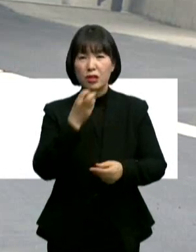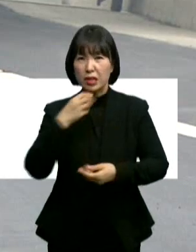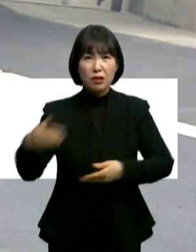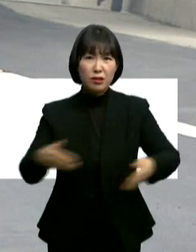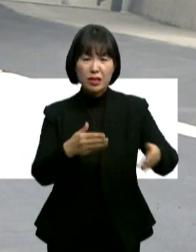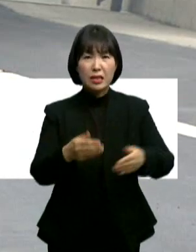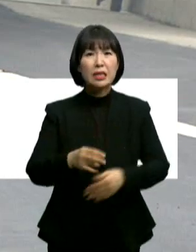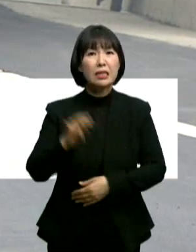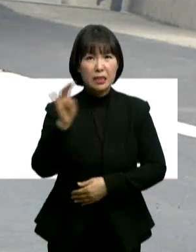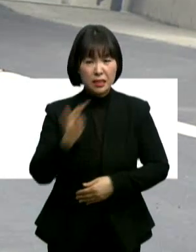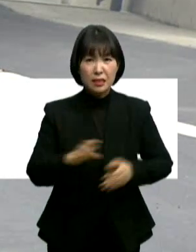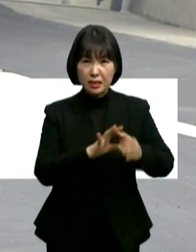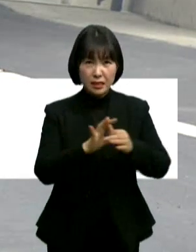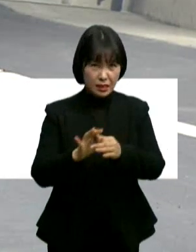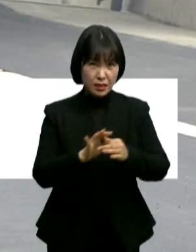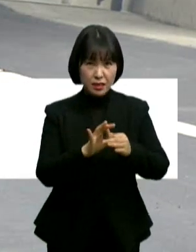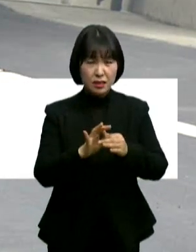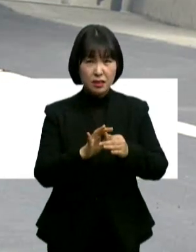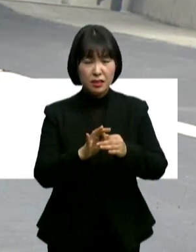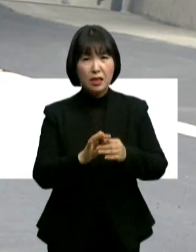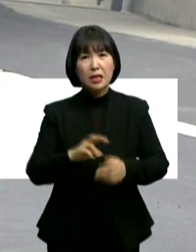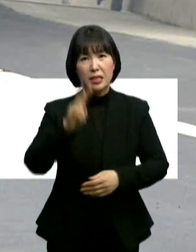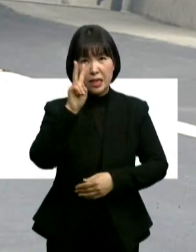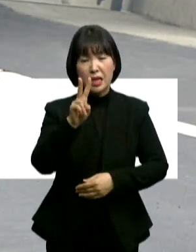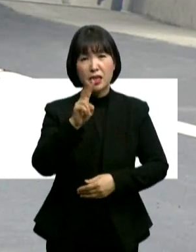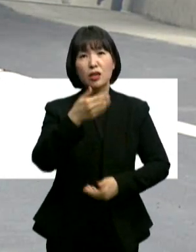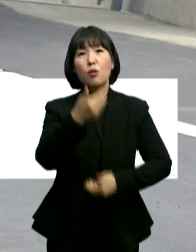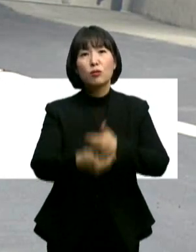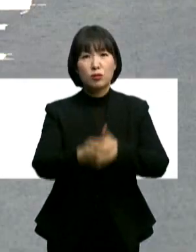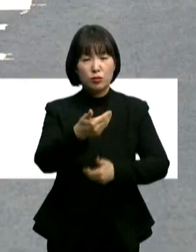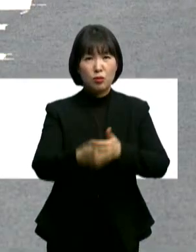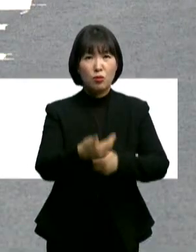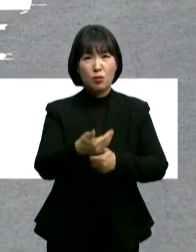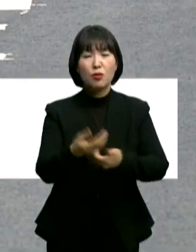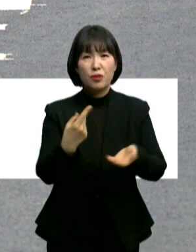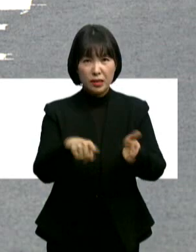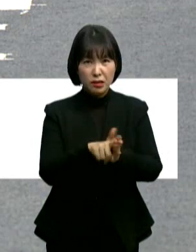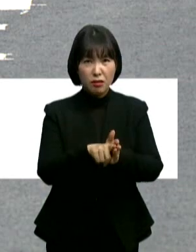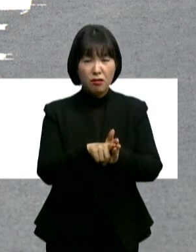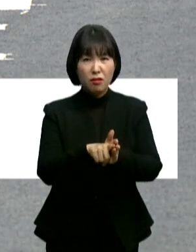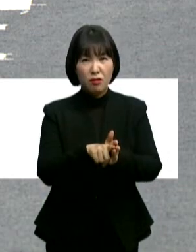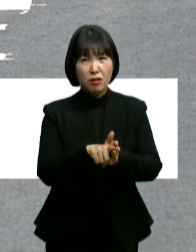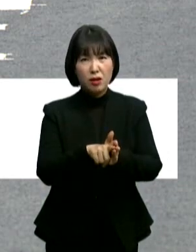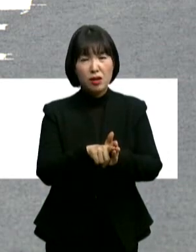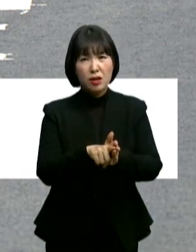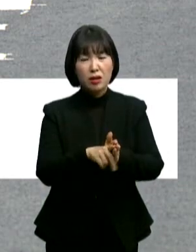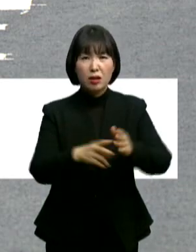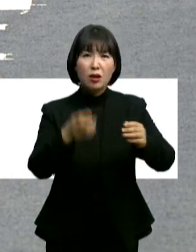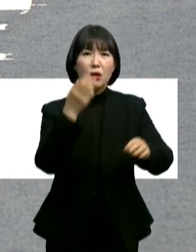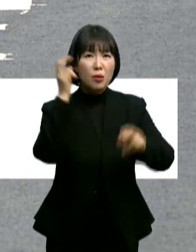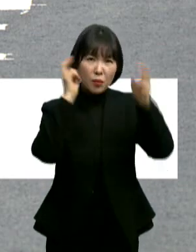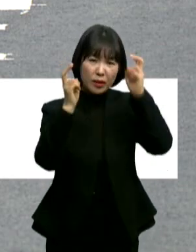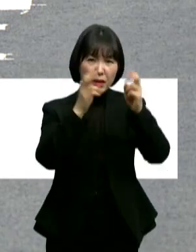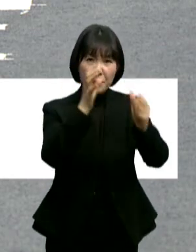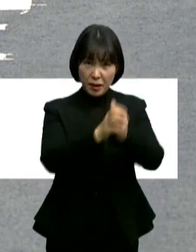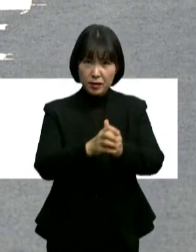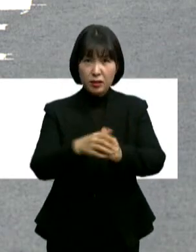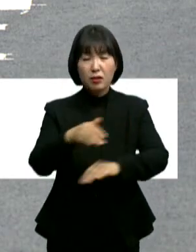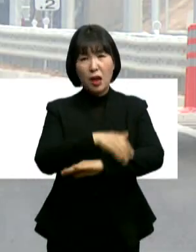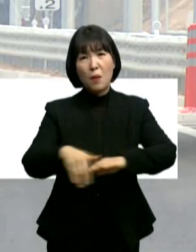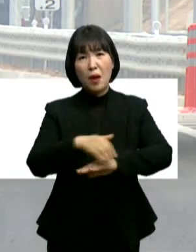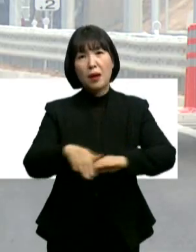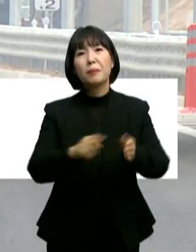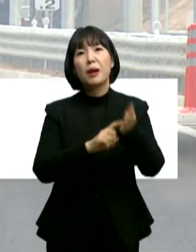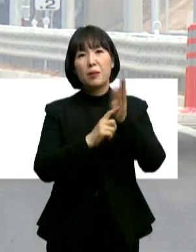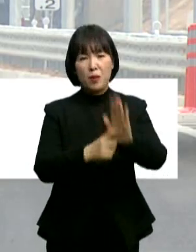잇는 수도권 제1순환선 건설 사업에 대해 내년 1월 전략환경영향평가 용역을 발주할 계획입니다.